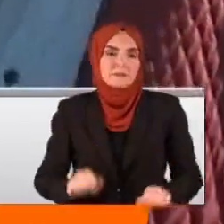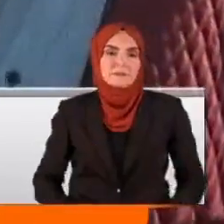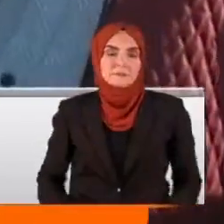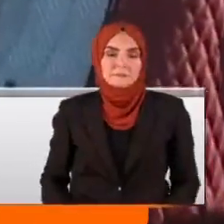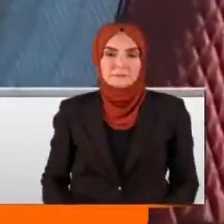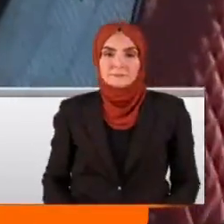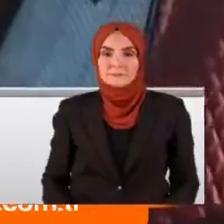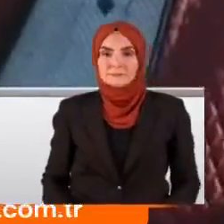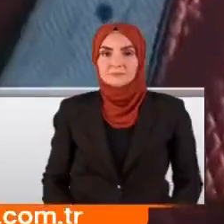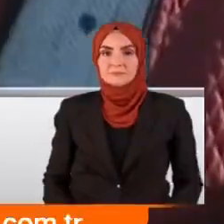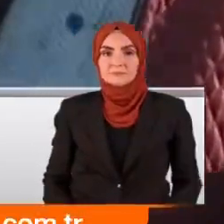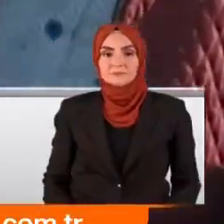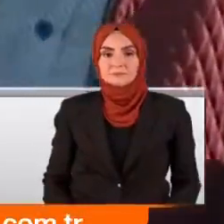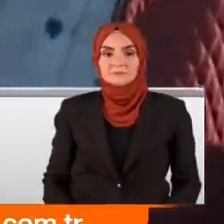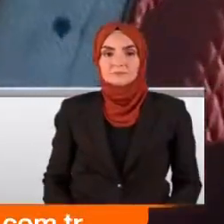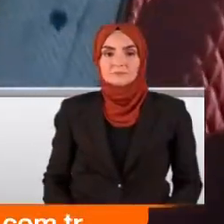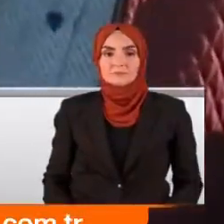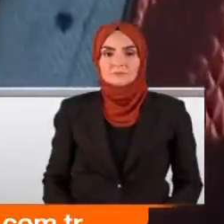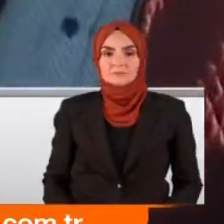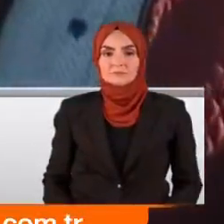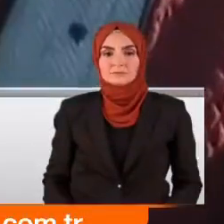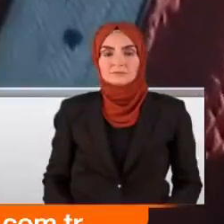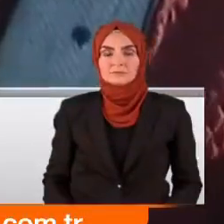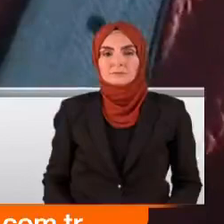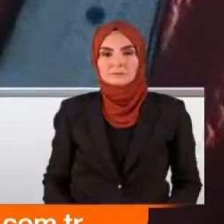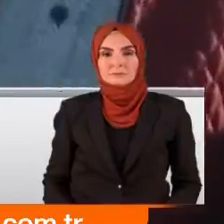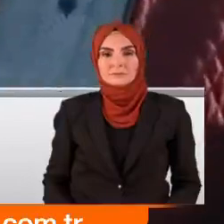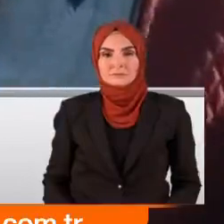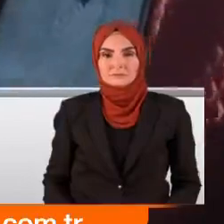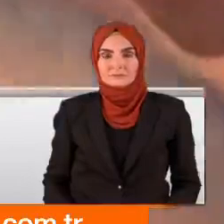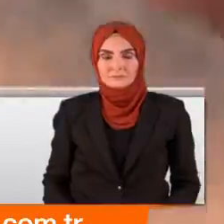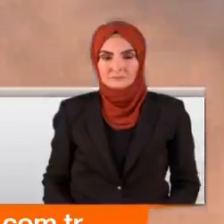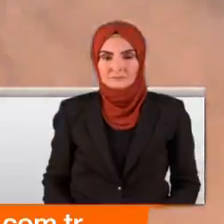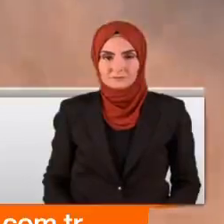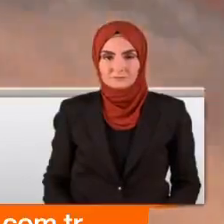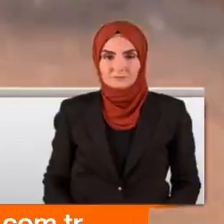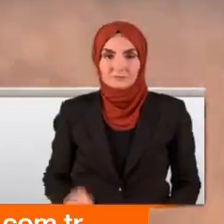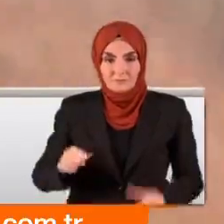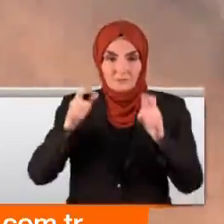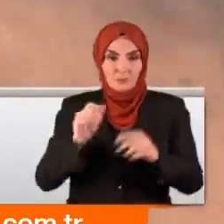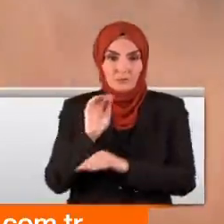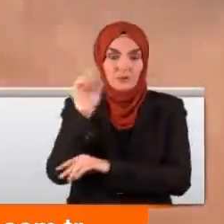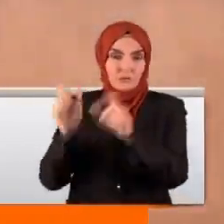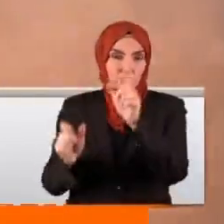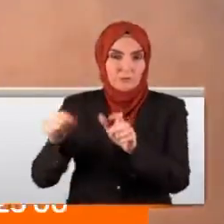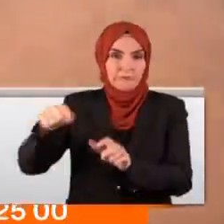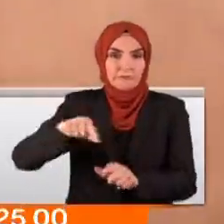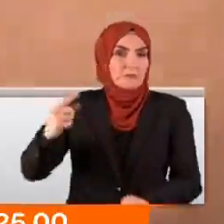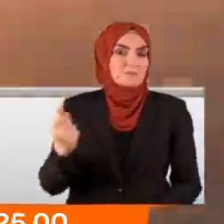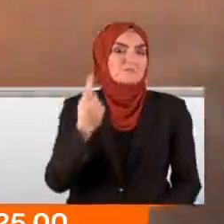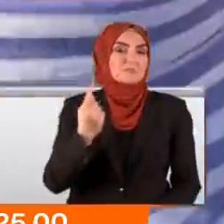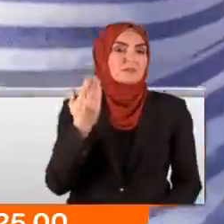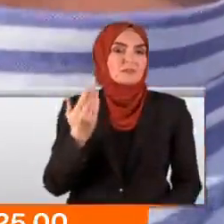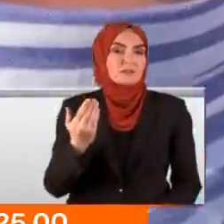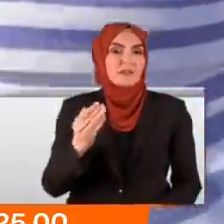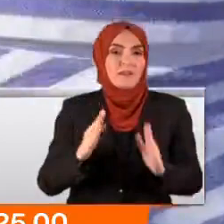Hayır. Bizim evlere gerek vardı. Köpüyor evlerimiz. Bu insanlıkla. Mahalle sakinlerinden biri evlerimiz neden